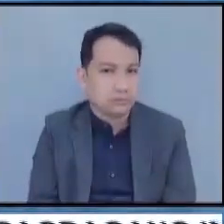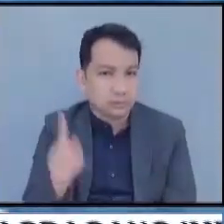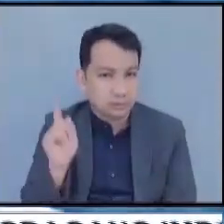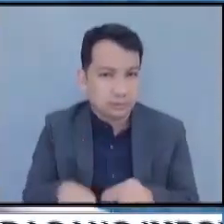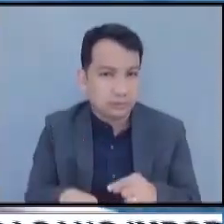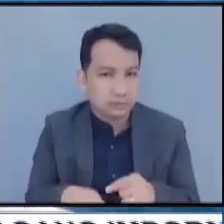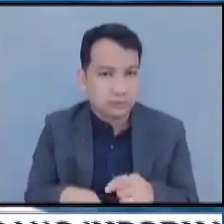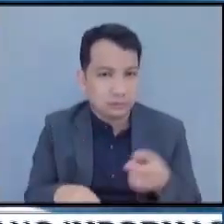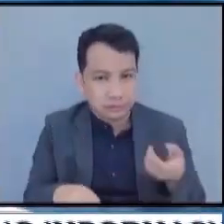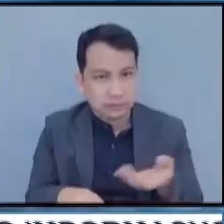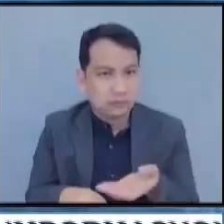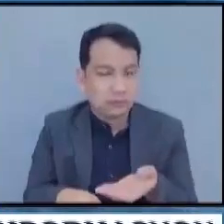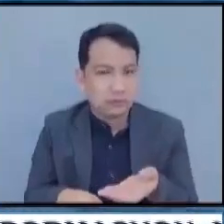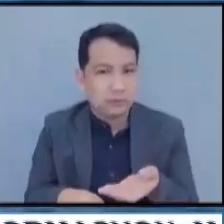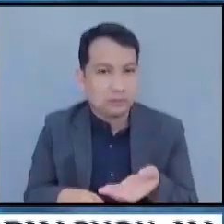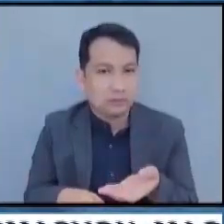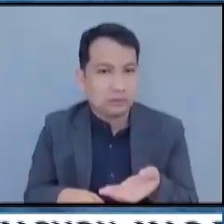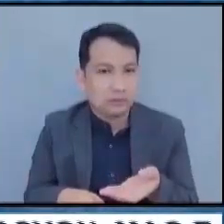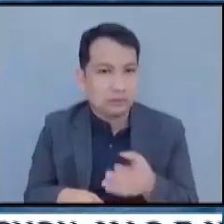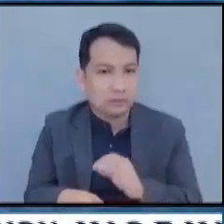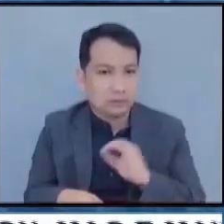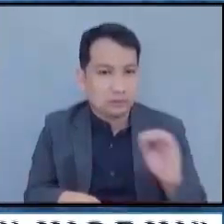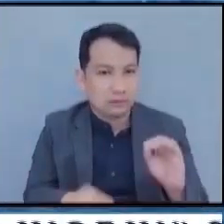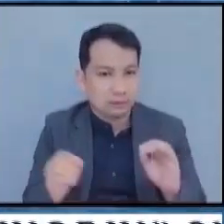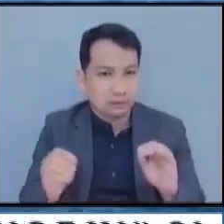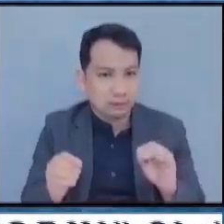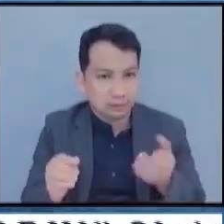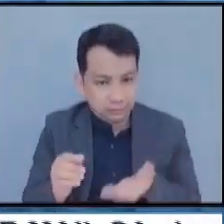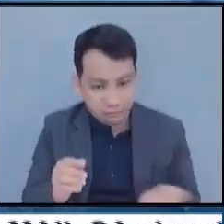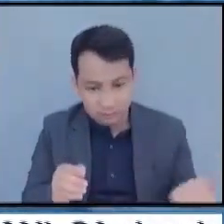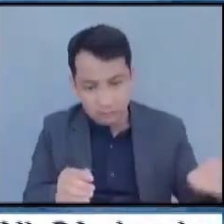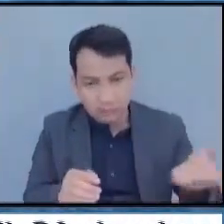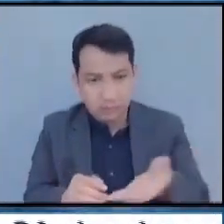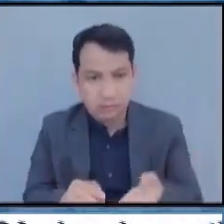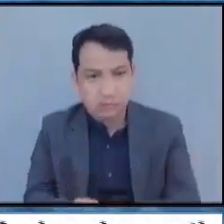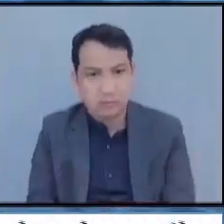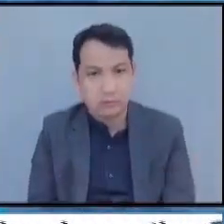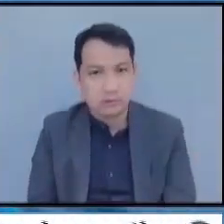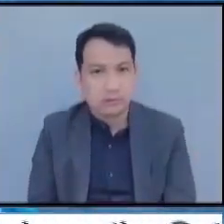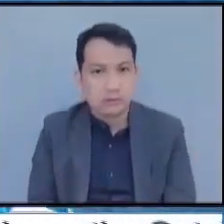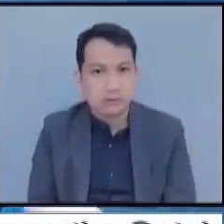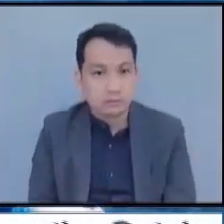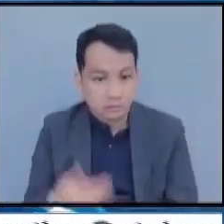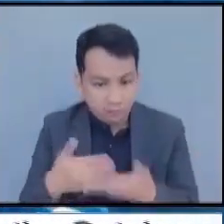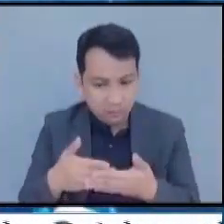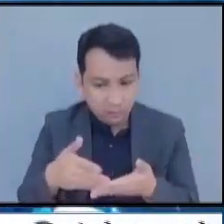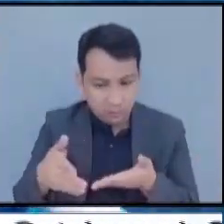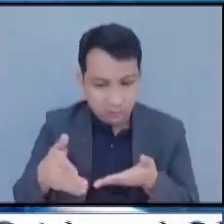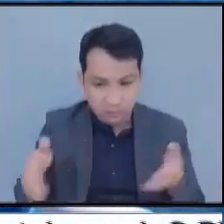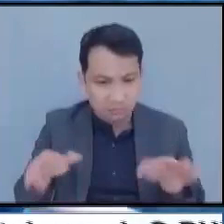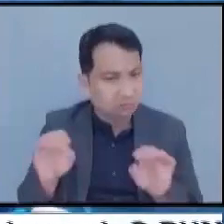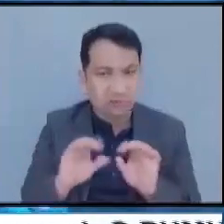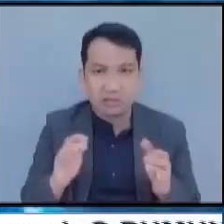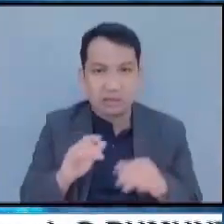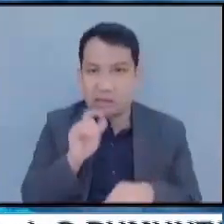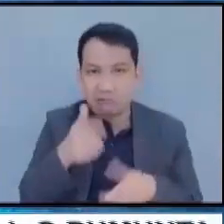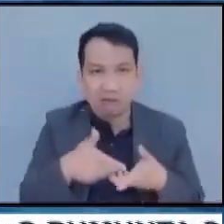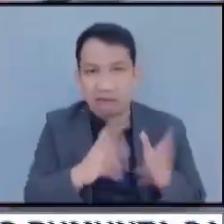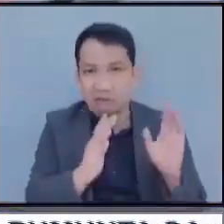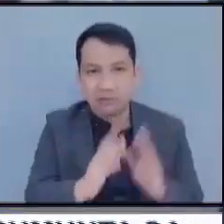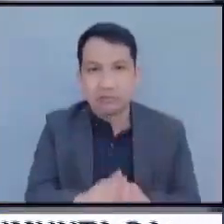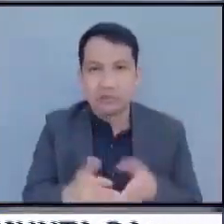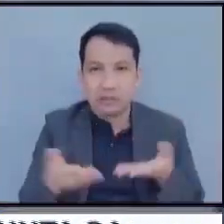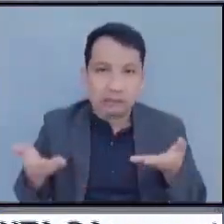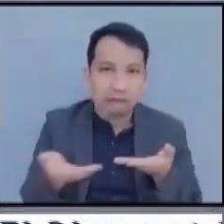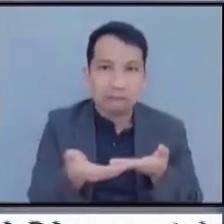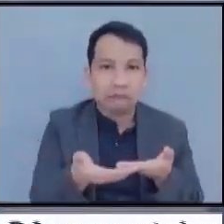talaga. Kaya mismong iikot lang kami dyan sa may Bukana. Wala na. Tarangin na, tarangin